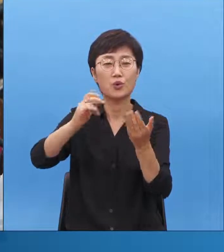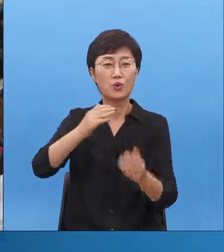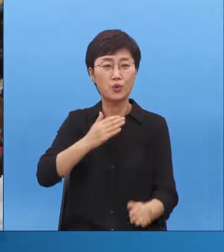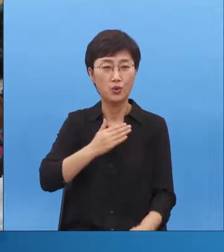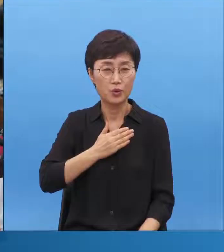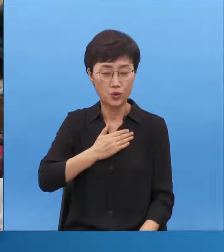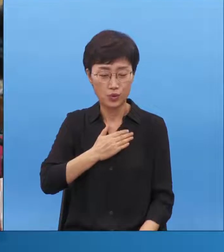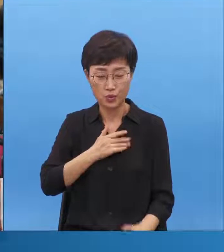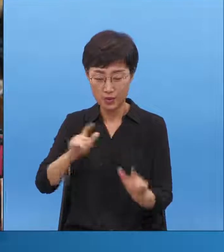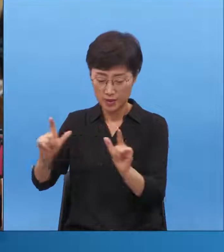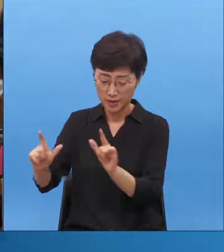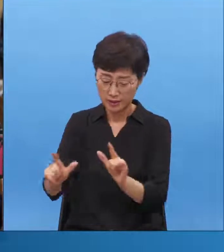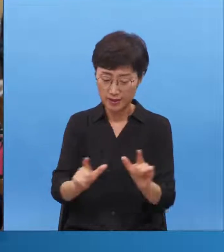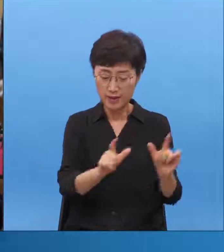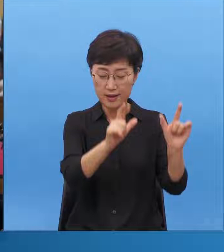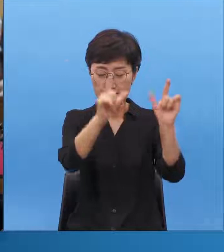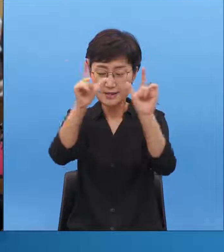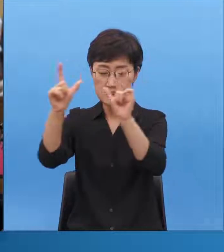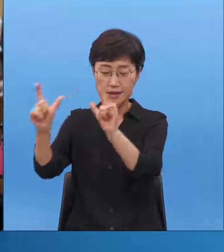찬송일세.